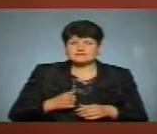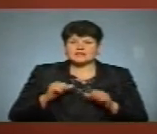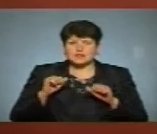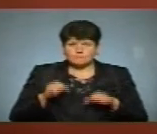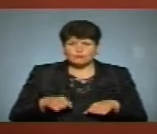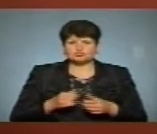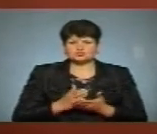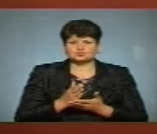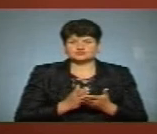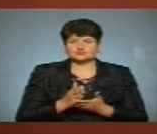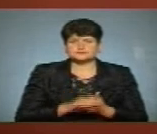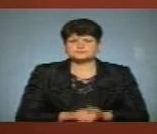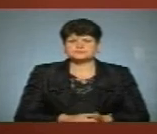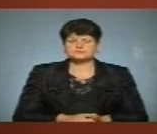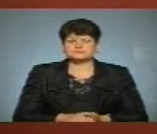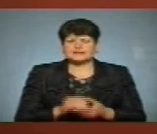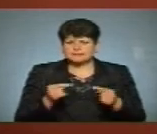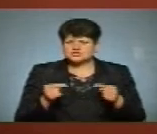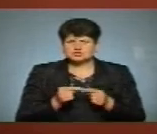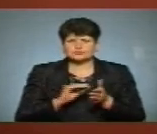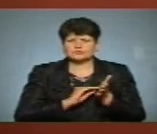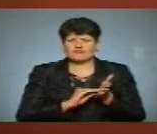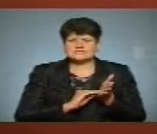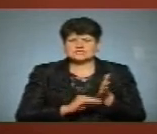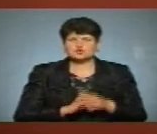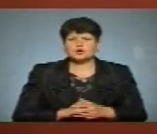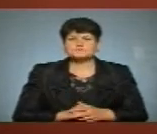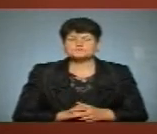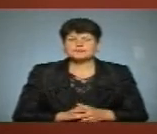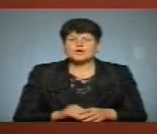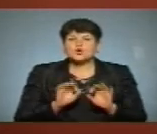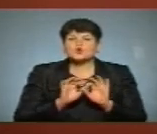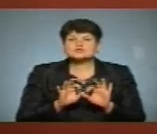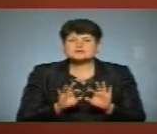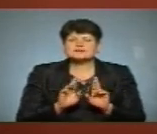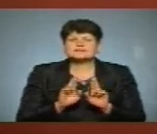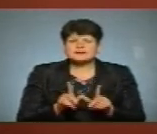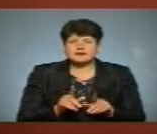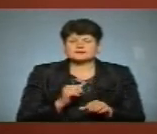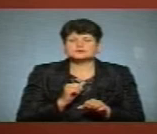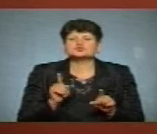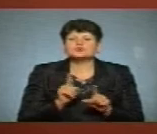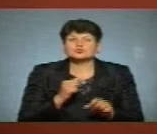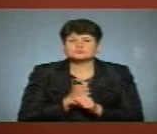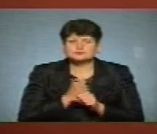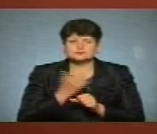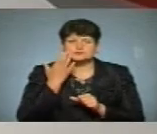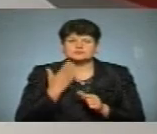проходити службу. Або чітко визначено. Розкажіть, як діяти, коли прийшла повістка?